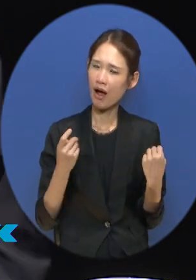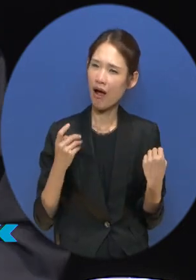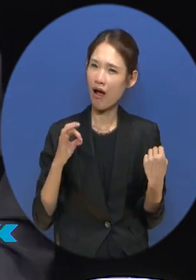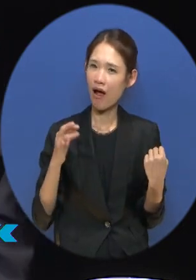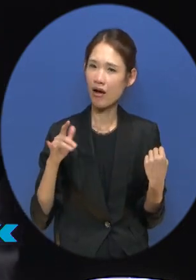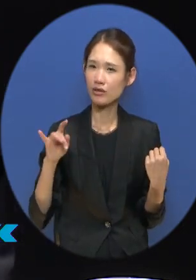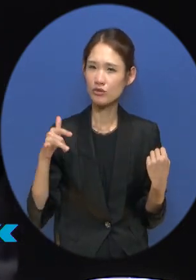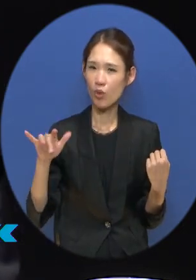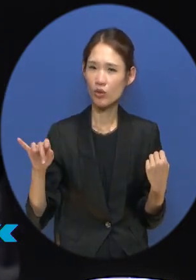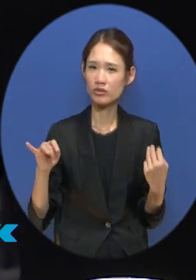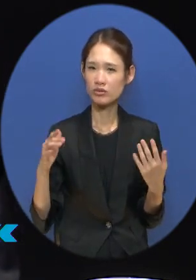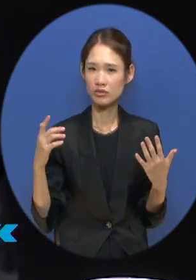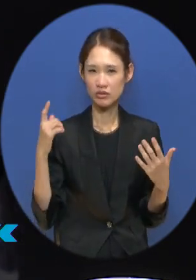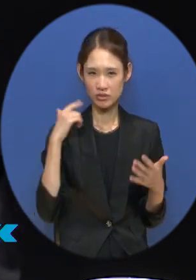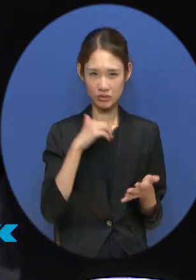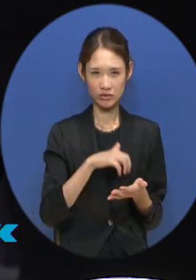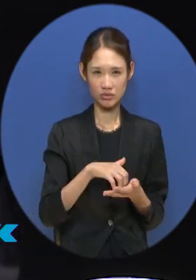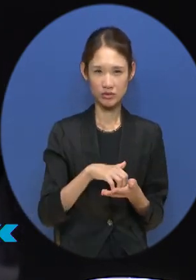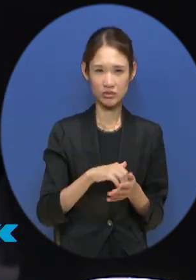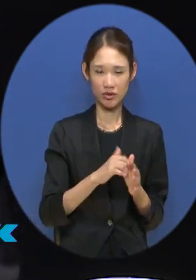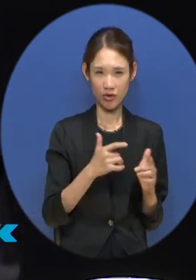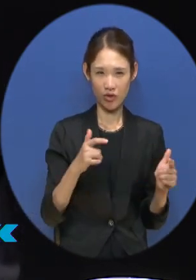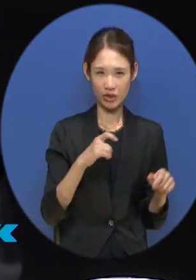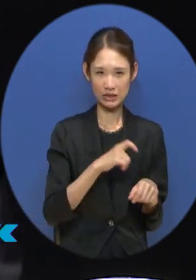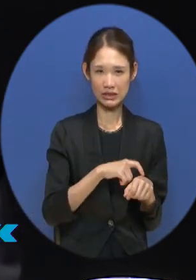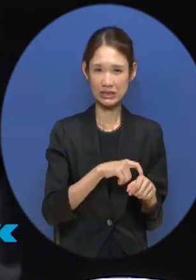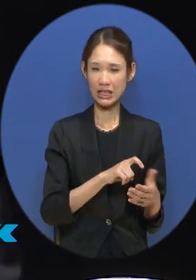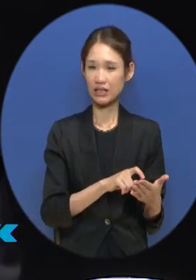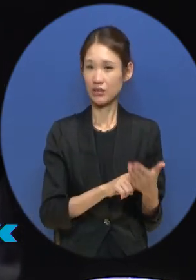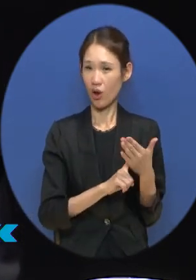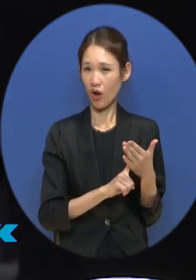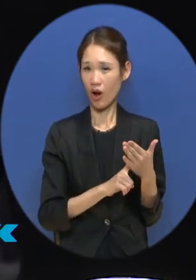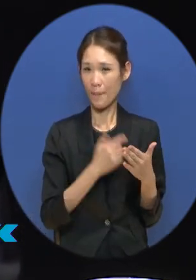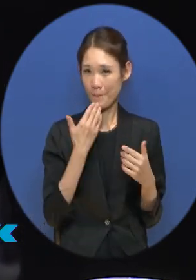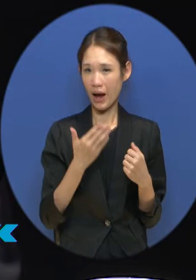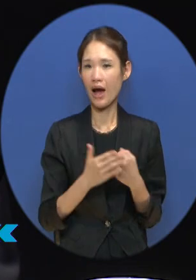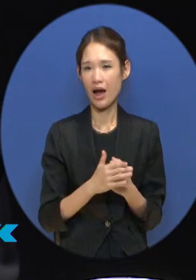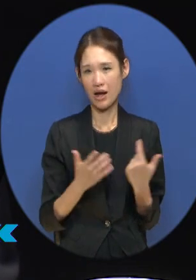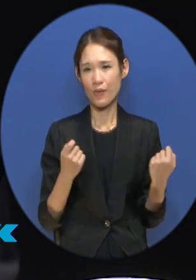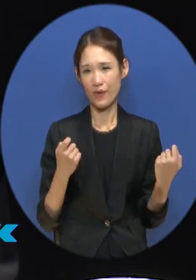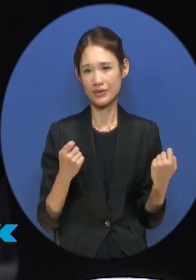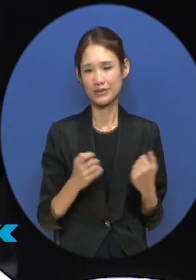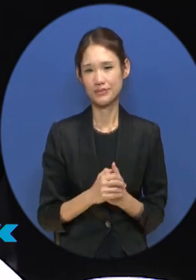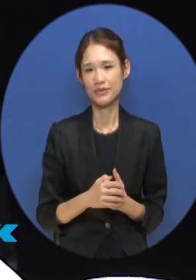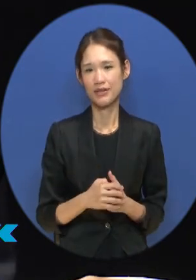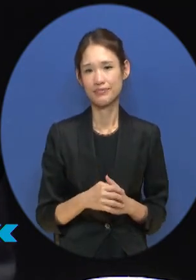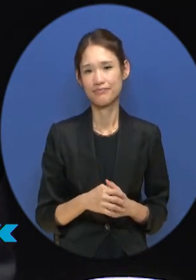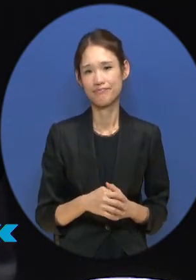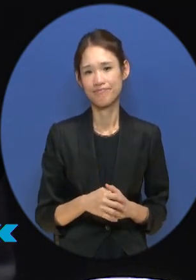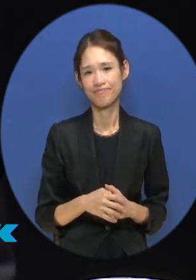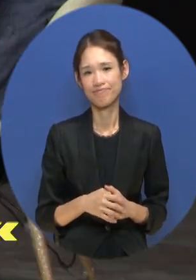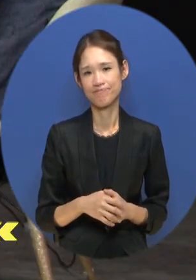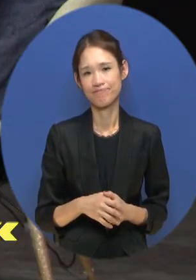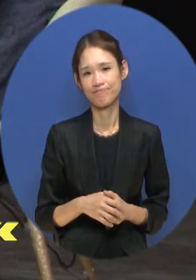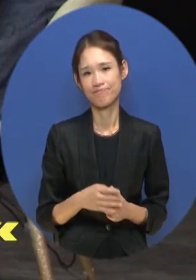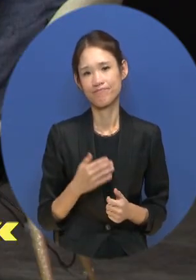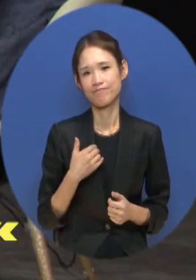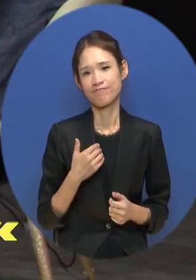많은 그런 에너지 전략과 이런 여러 가지 시간 전략을 할 수 있지 않을까 생각이 됩니다. 네. 이제